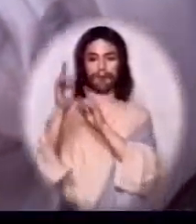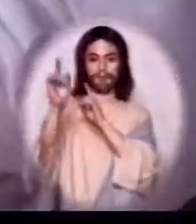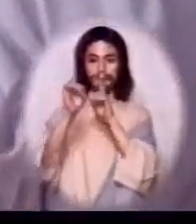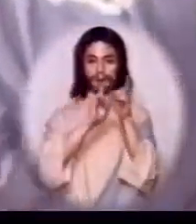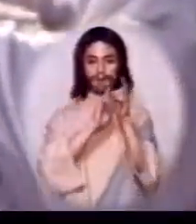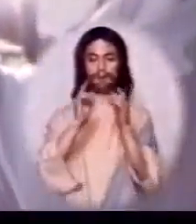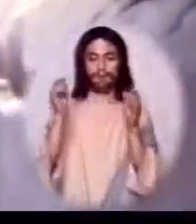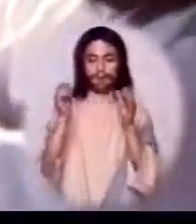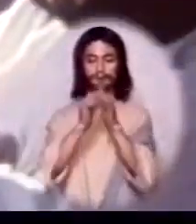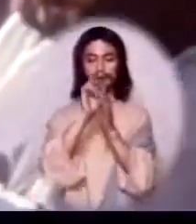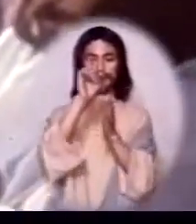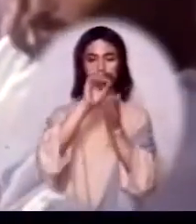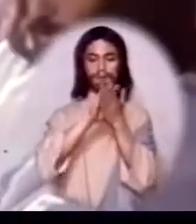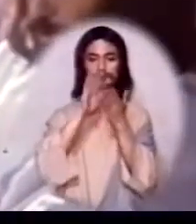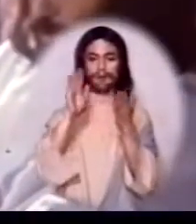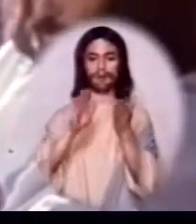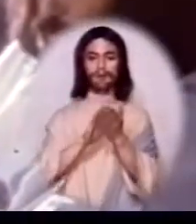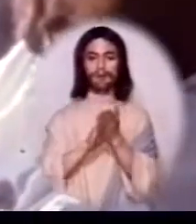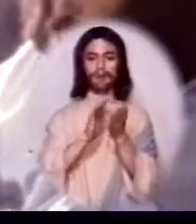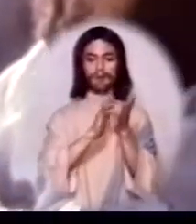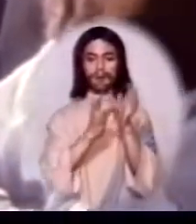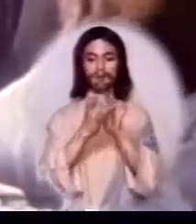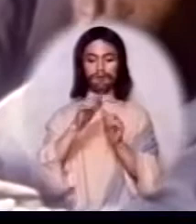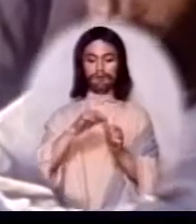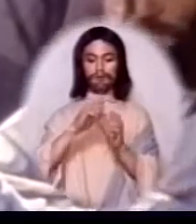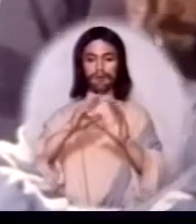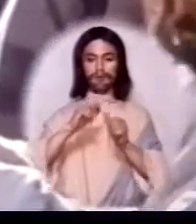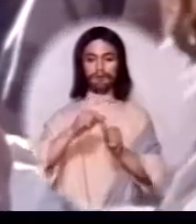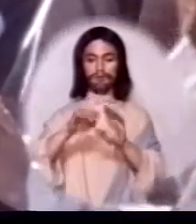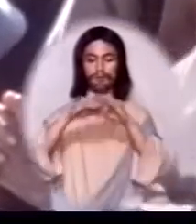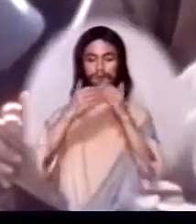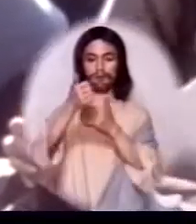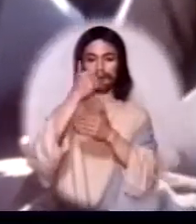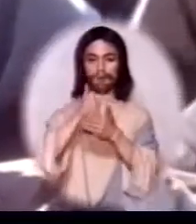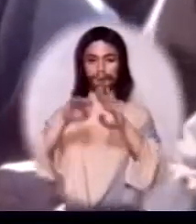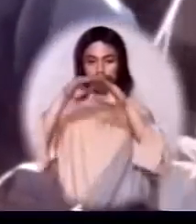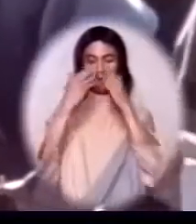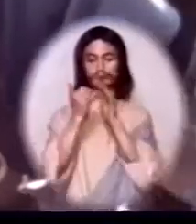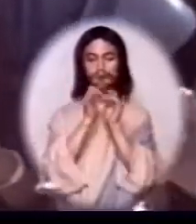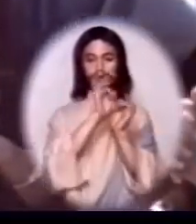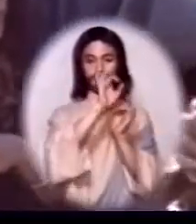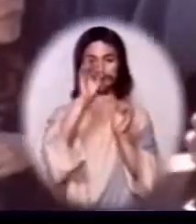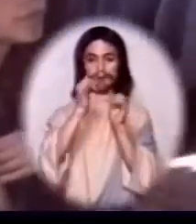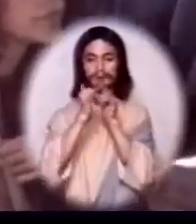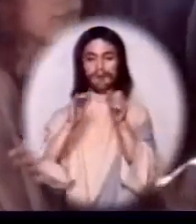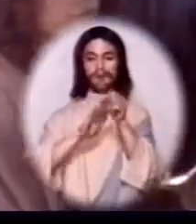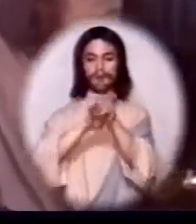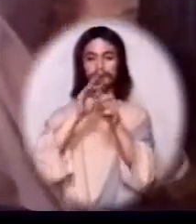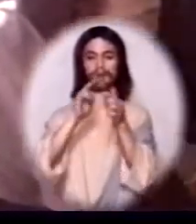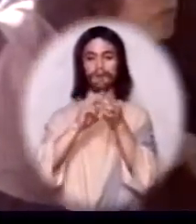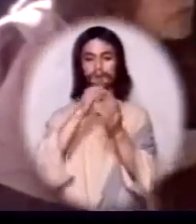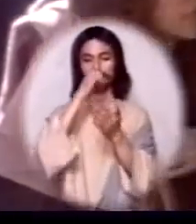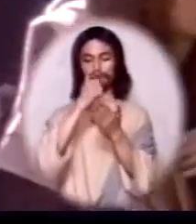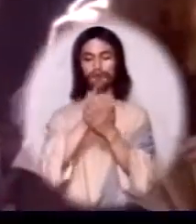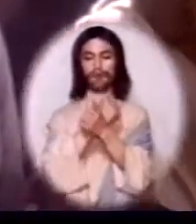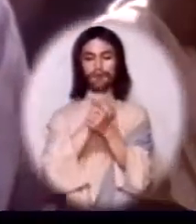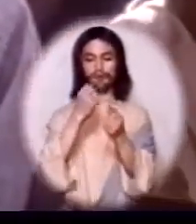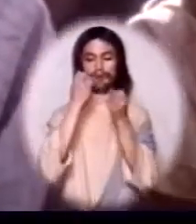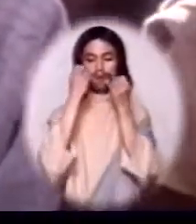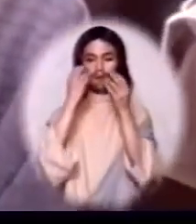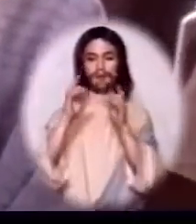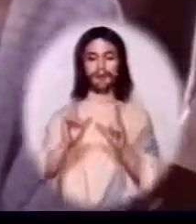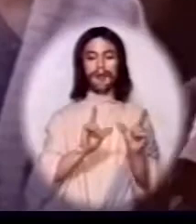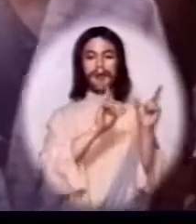그의 말씀이 유일했습니다. 그를 구세주로 영접하는 모든 사람에게 그는 사랑과 죄